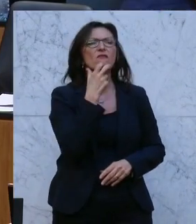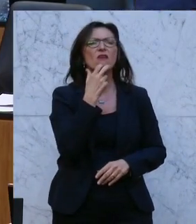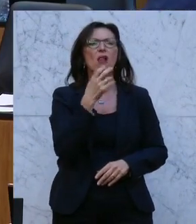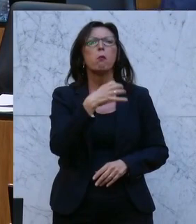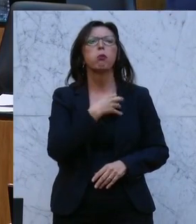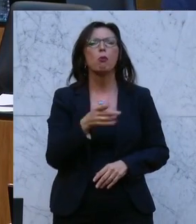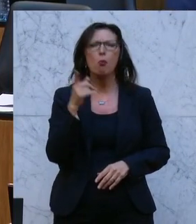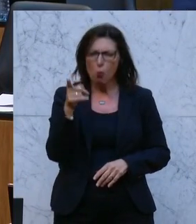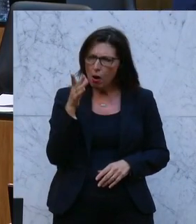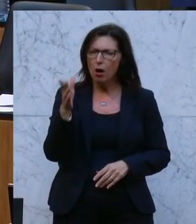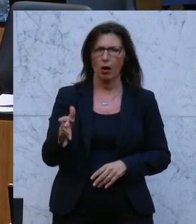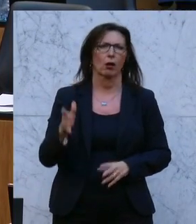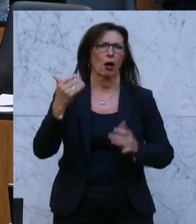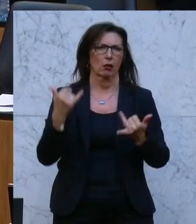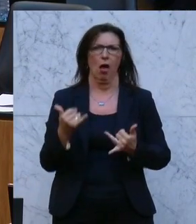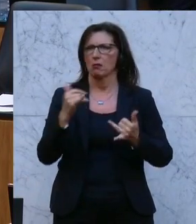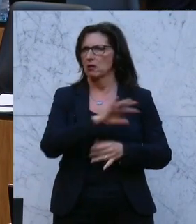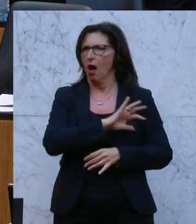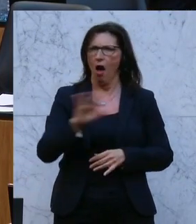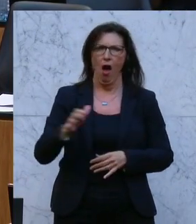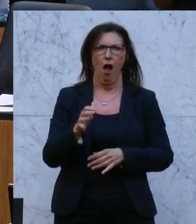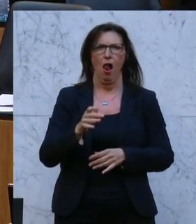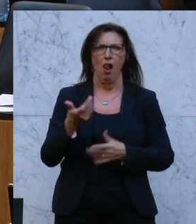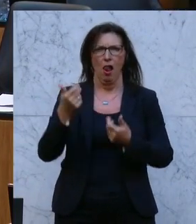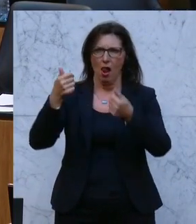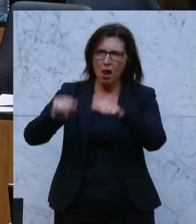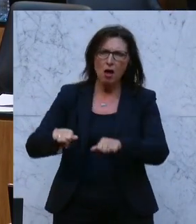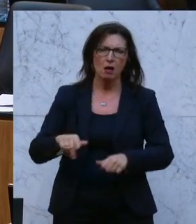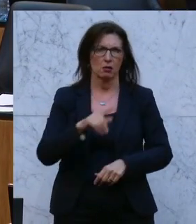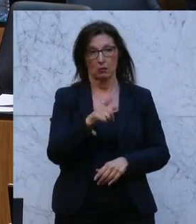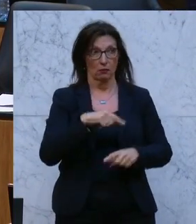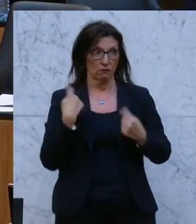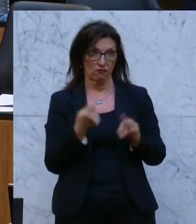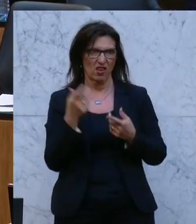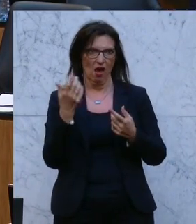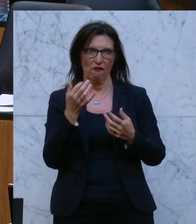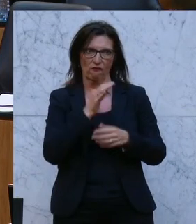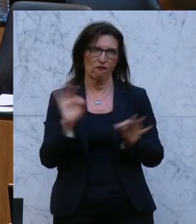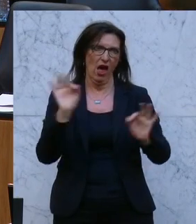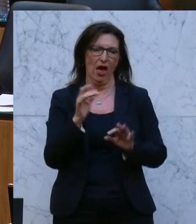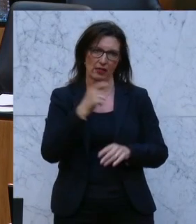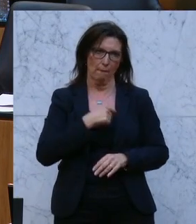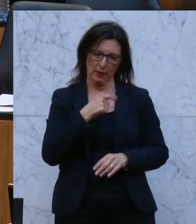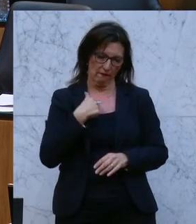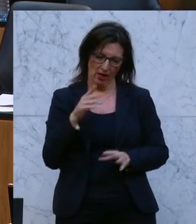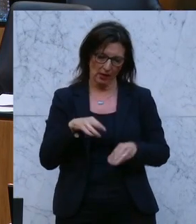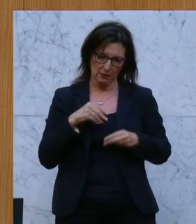Bürger zu unterjochen. Das lassen wir als Freiheitliche Partei mit Sicherheit nicht zu. Wir wollen die